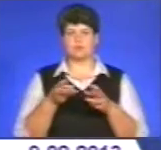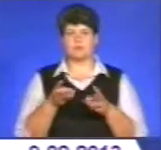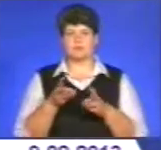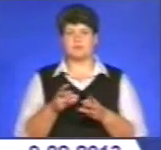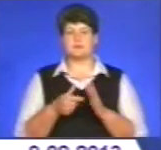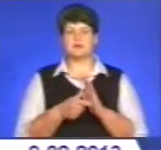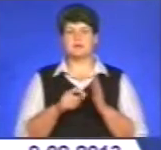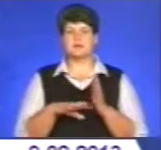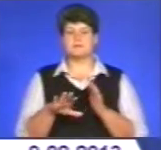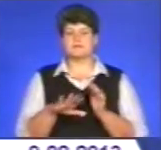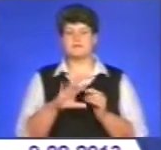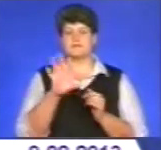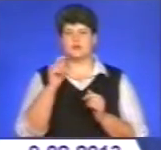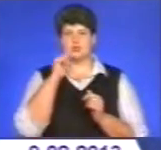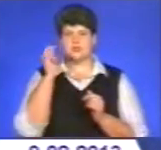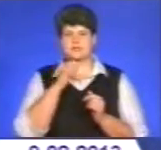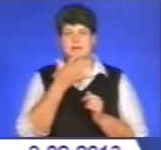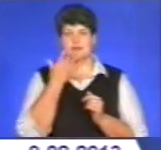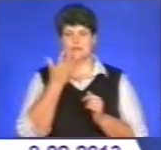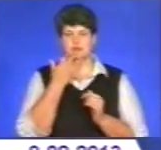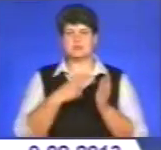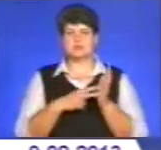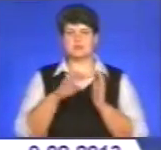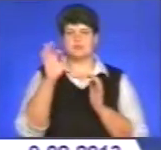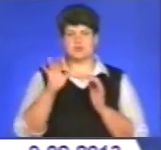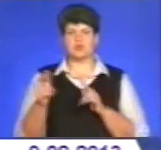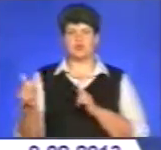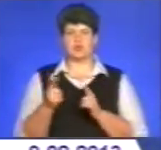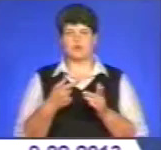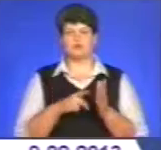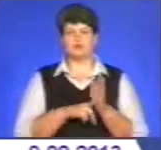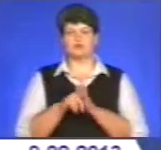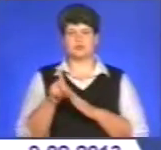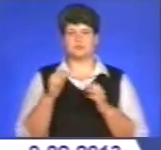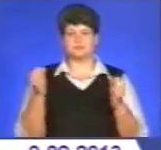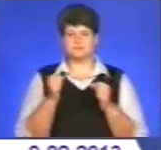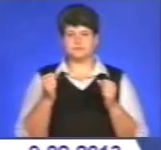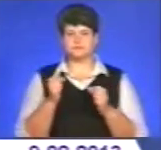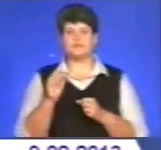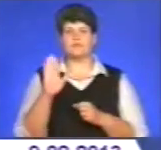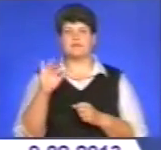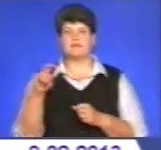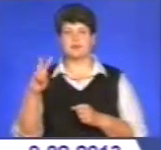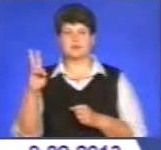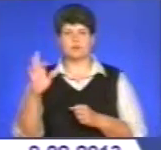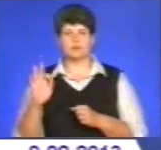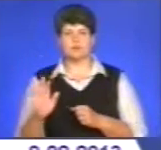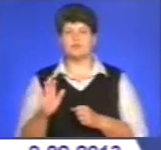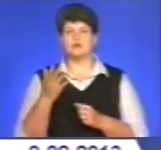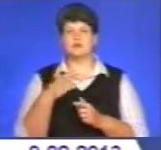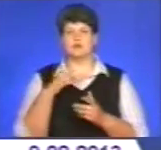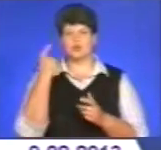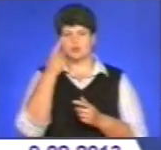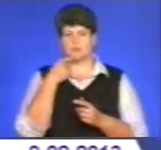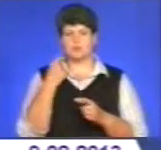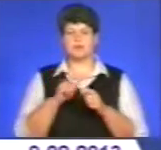українські тепломережі на 70% готові до настання холодів. Віце-прем'єр-міністр Олександр Вілкул особисто